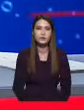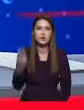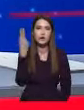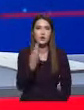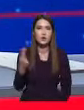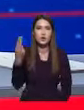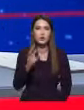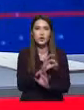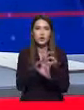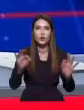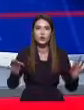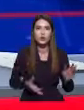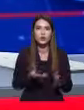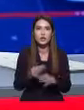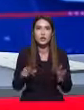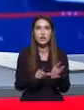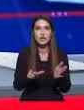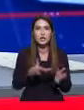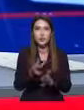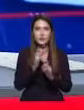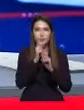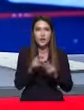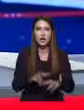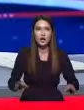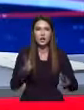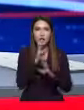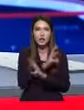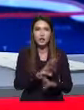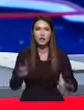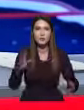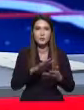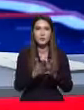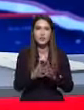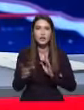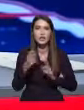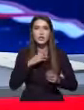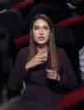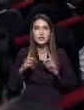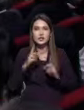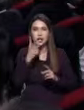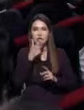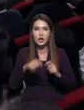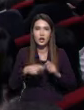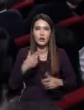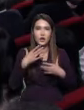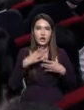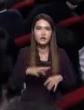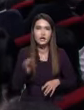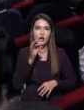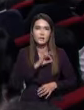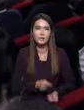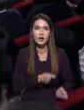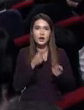Елордада үздік салық төлеушілер марапатталды. Қаржы министрлігінің ұйымдастыруымен өткен шарада салық тәртібін бұзбаған, қоғамға пайдасы сіңген